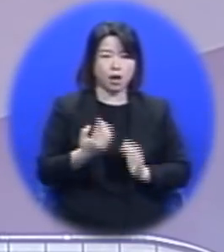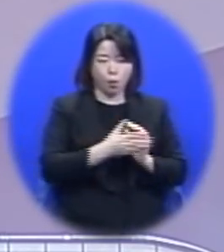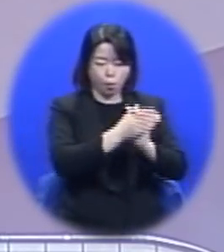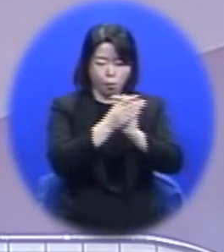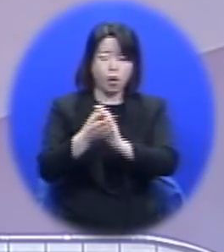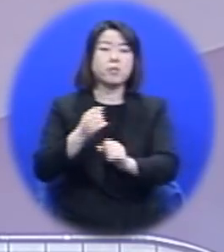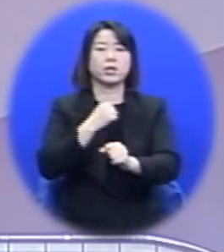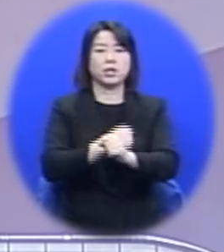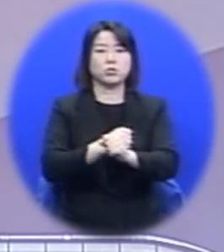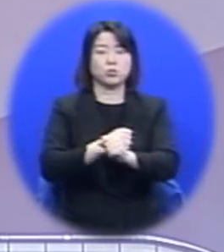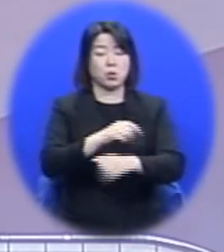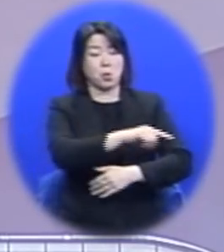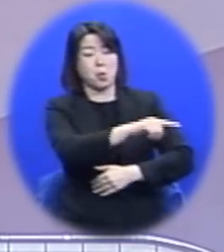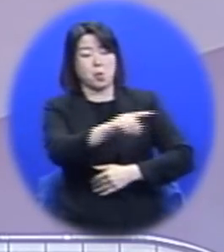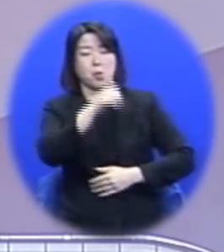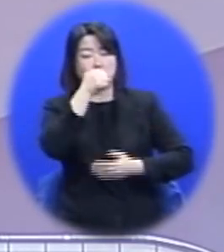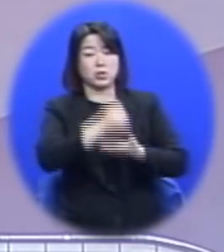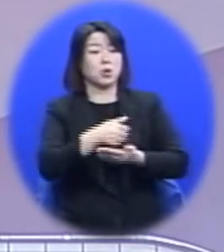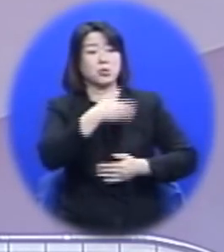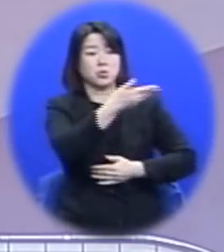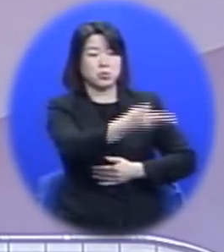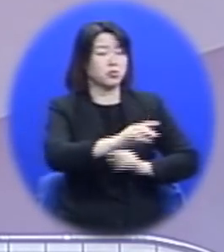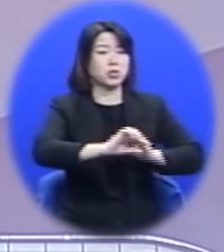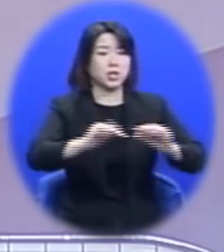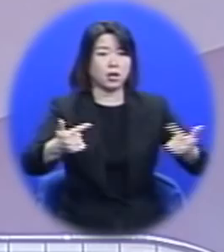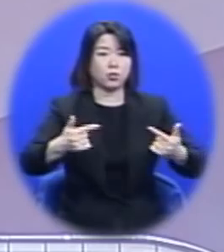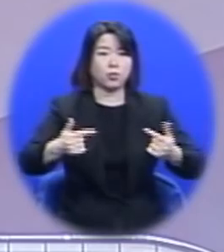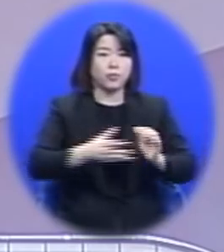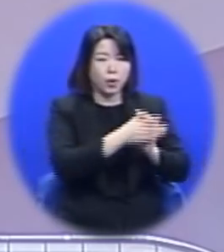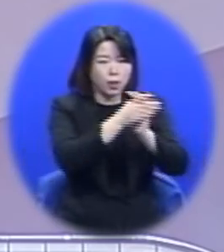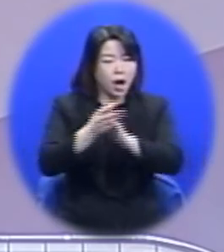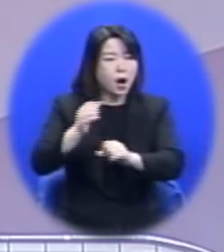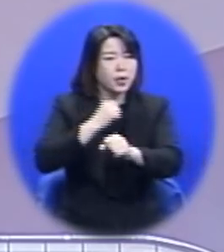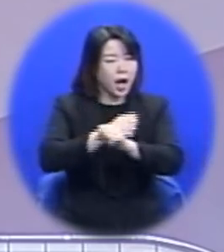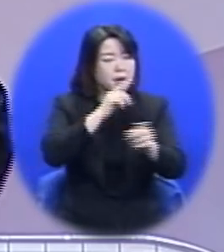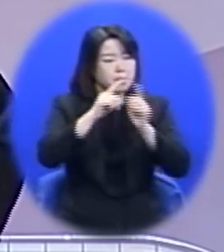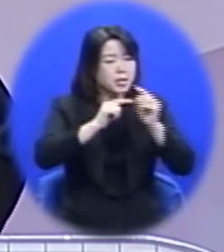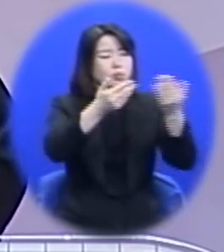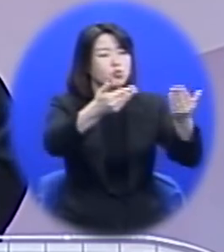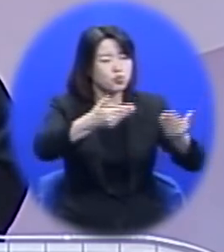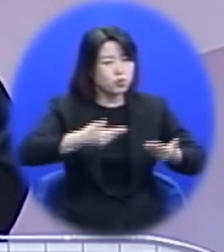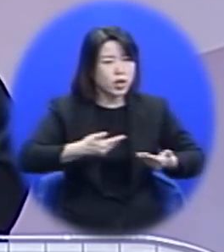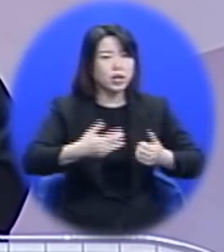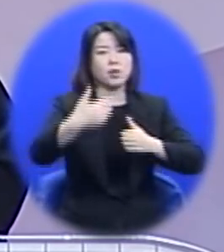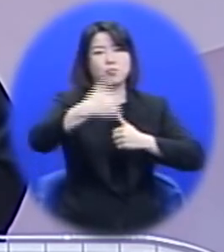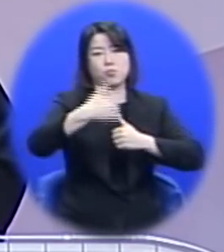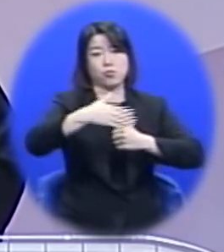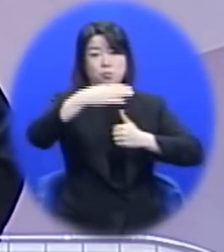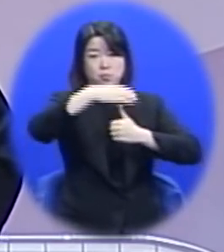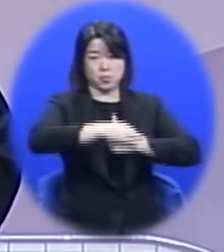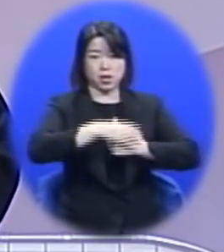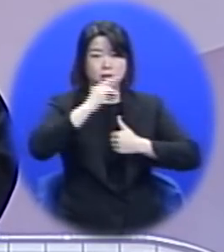하시며 저희의 죄를 저희에게 돌리지 아니하시고 화목하게 하는 말씀을 우리에게 부탁하셨느니라.